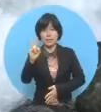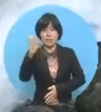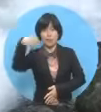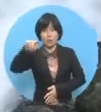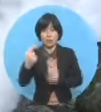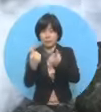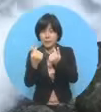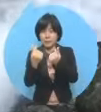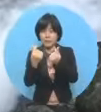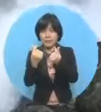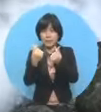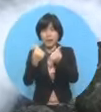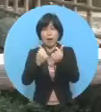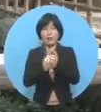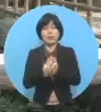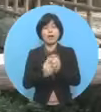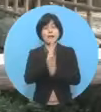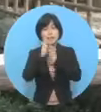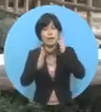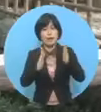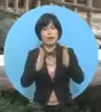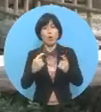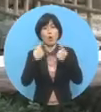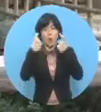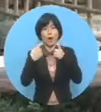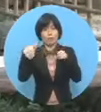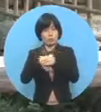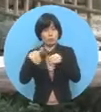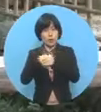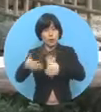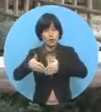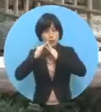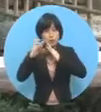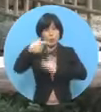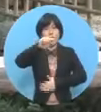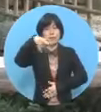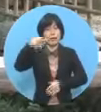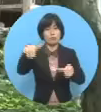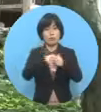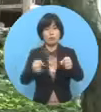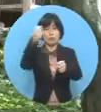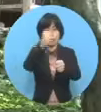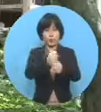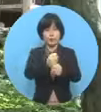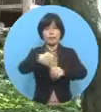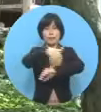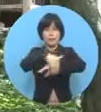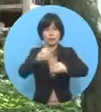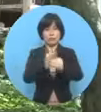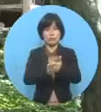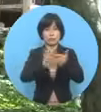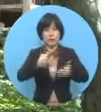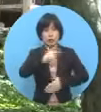한국형 전통 정원을 조성하여 산림문화의 관광자원화와 가사문화의 복원을